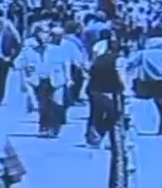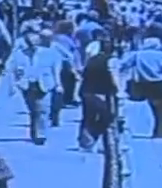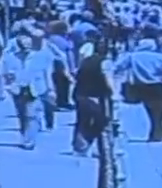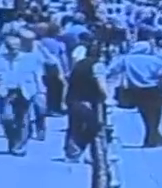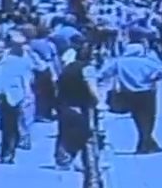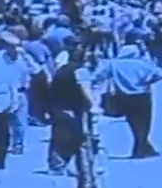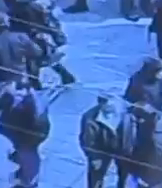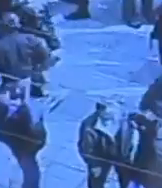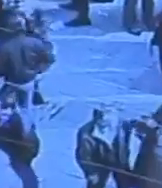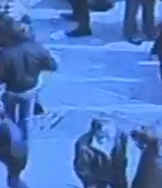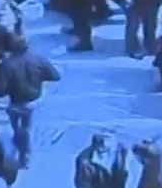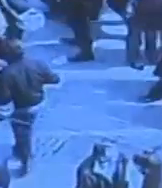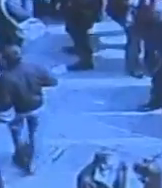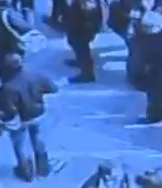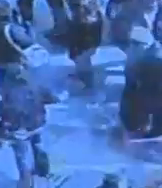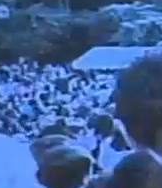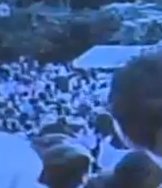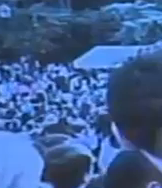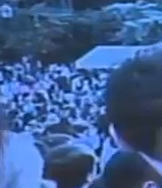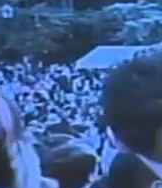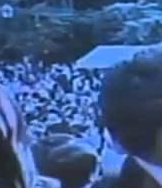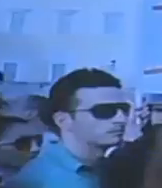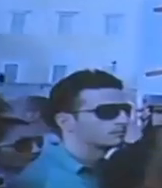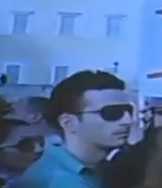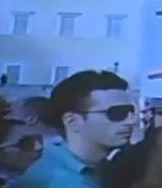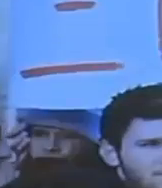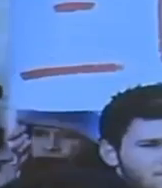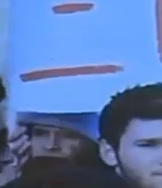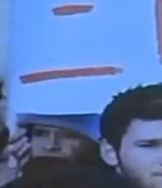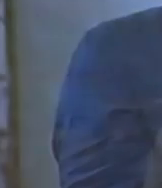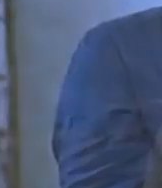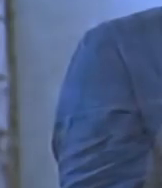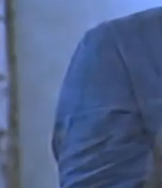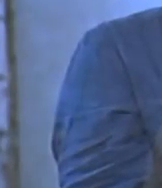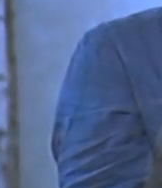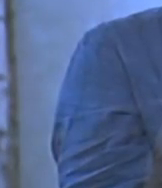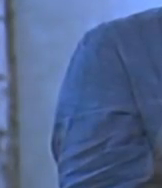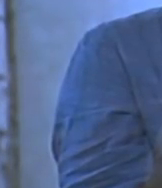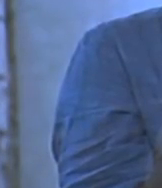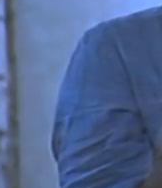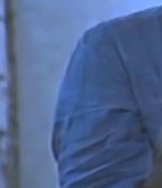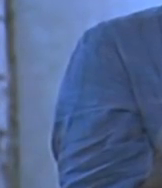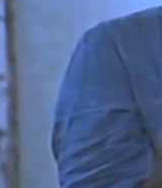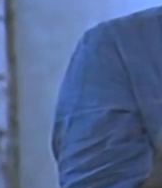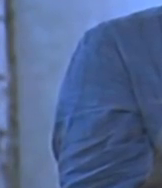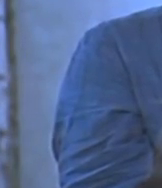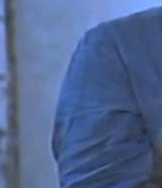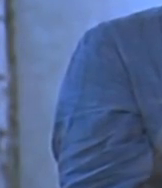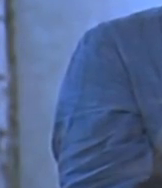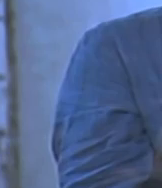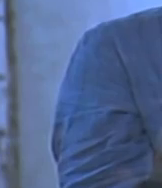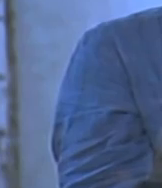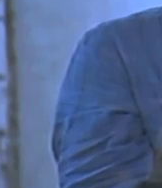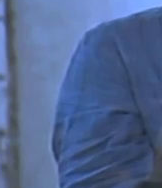αποφασιστικότητα την έξοδο της πατρίδας μας από το καθεστώς μνημονίων πρέπει να θυμόμαστε ποιο ήταν το κεντρικό του